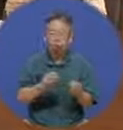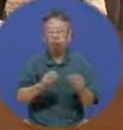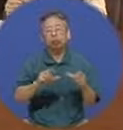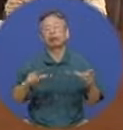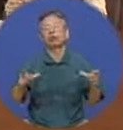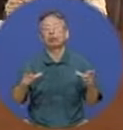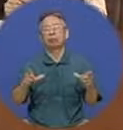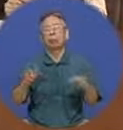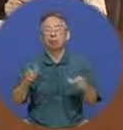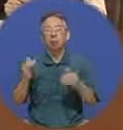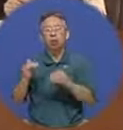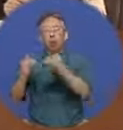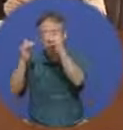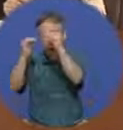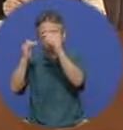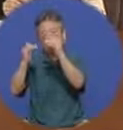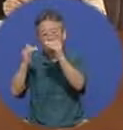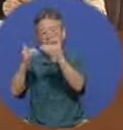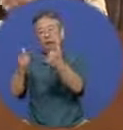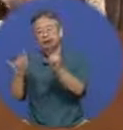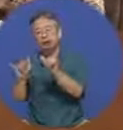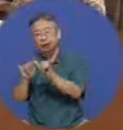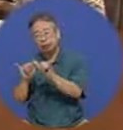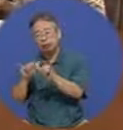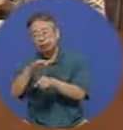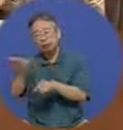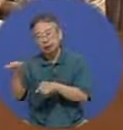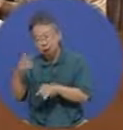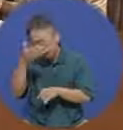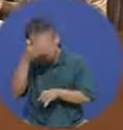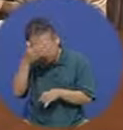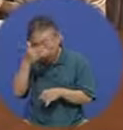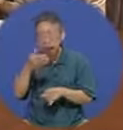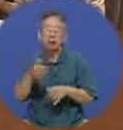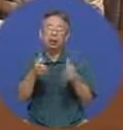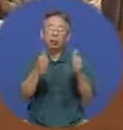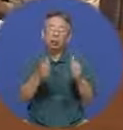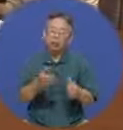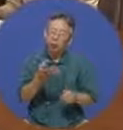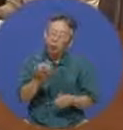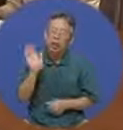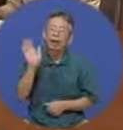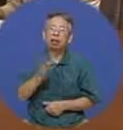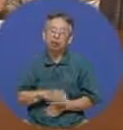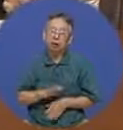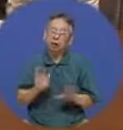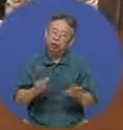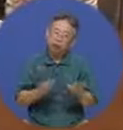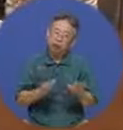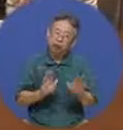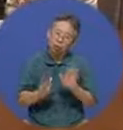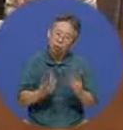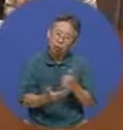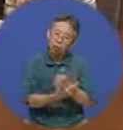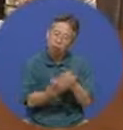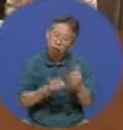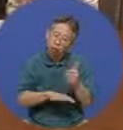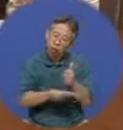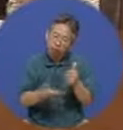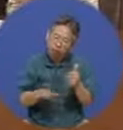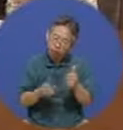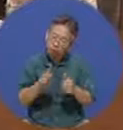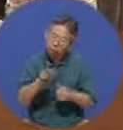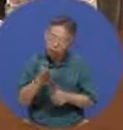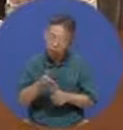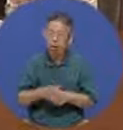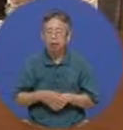にはもう知らないサイトがたくさんあるという方も多いと思うんですね。で、今の子どもたちを取り巻く環境というのはどうなってるん